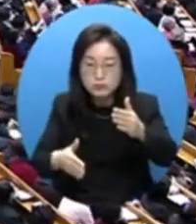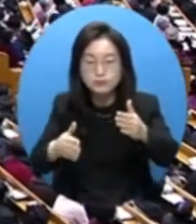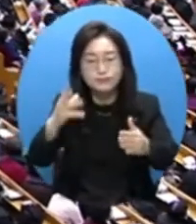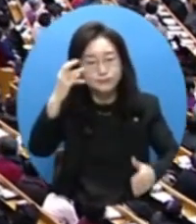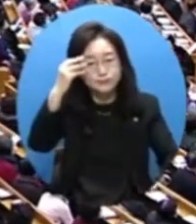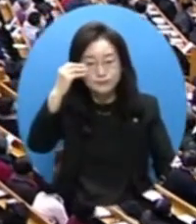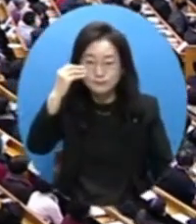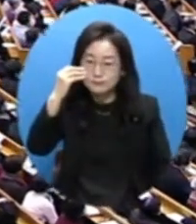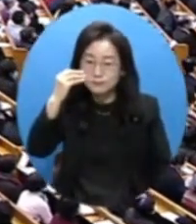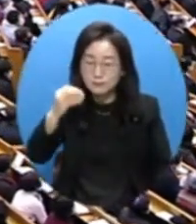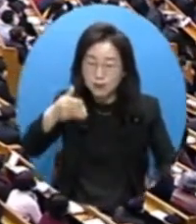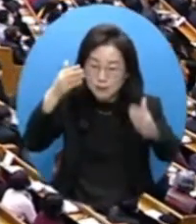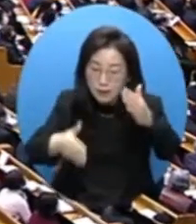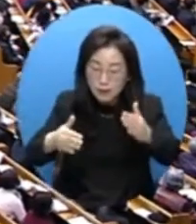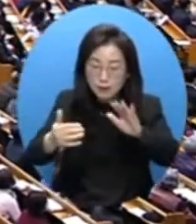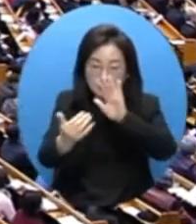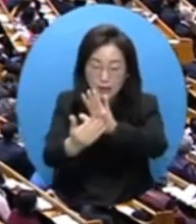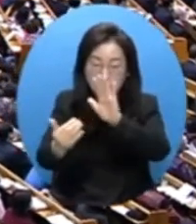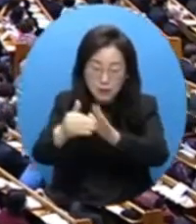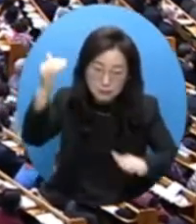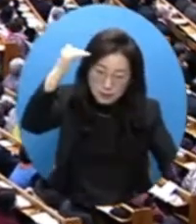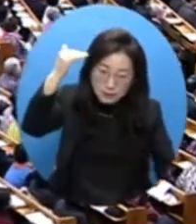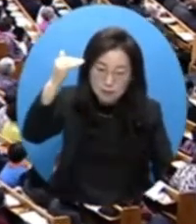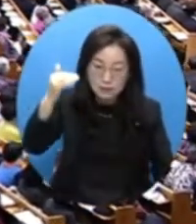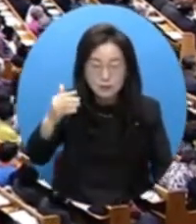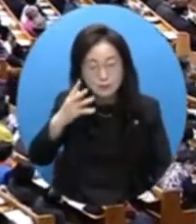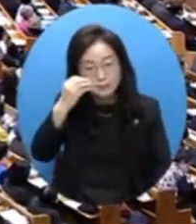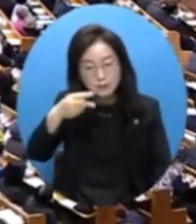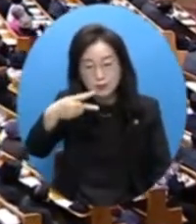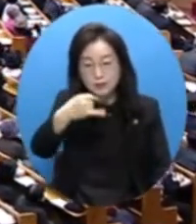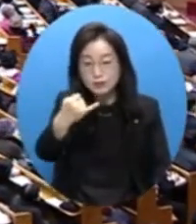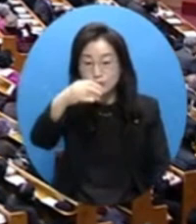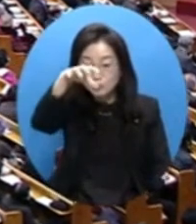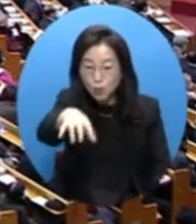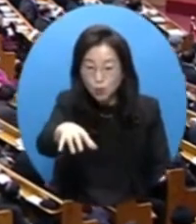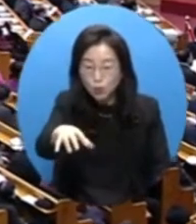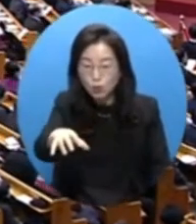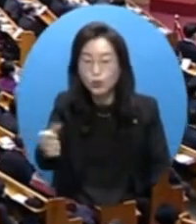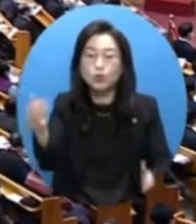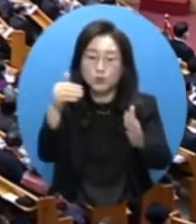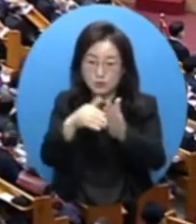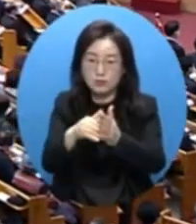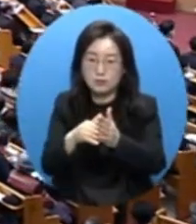것입니다 놈아 가시고 그래서 들어와요 와서 그가